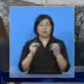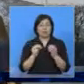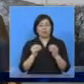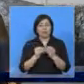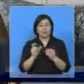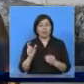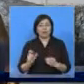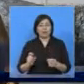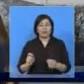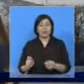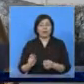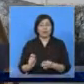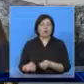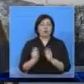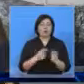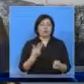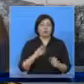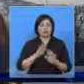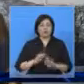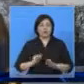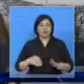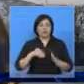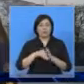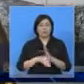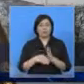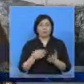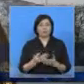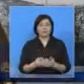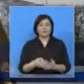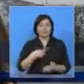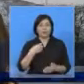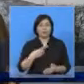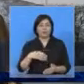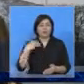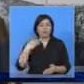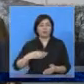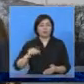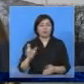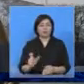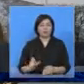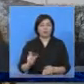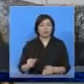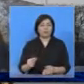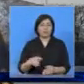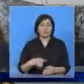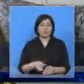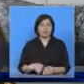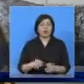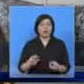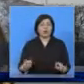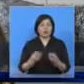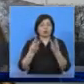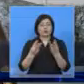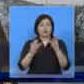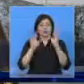эвакуацияланды. Оның ішінде 3-і бала. Және осы жерде айта кететін Ақтөбе облысының тұрғындарына және қонақтарына өрт қауіпсіздік ережелерін